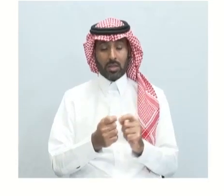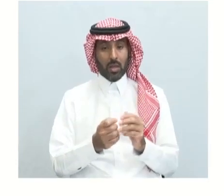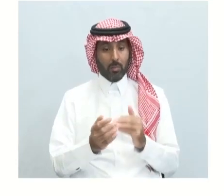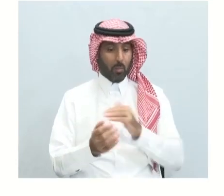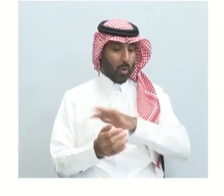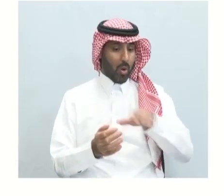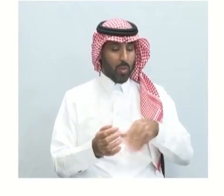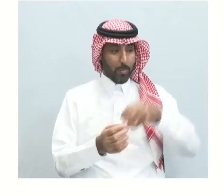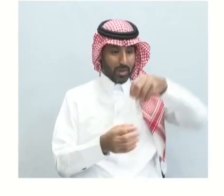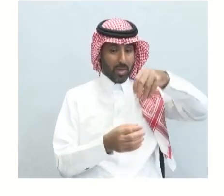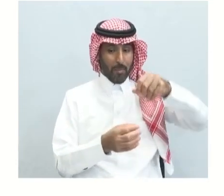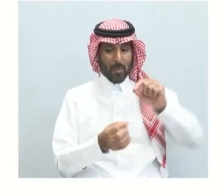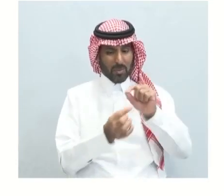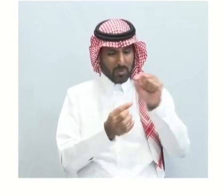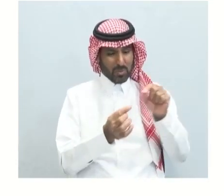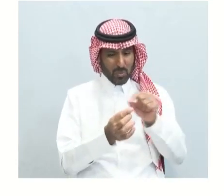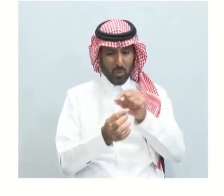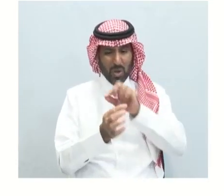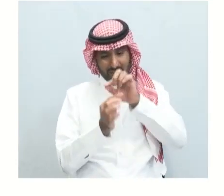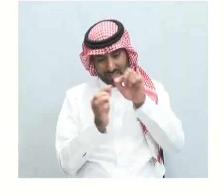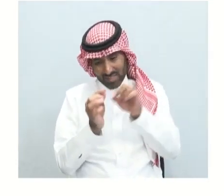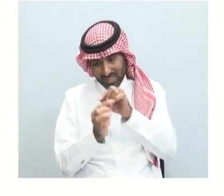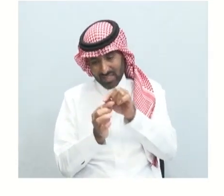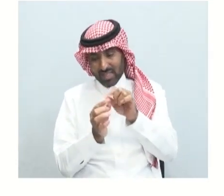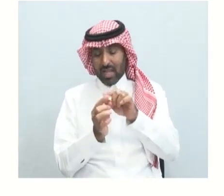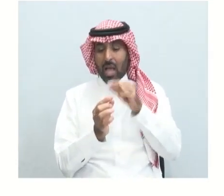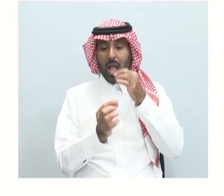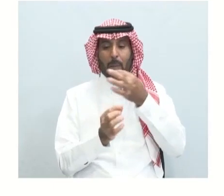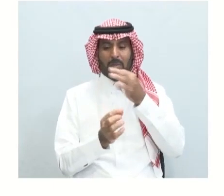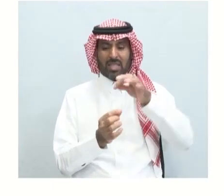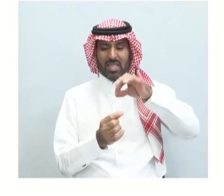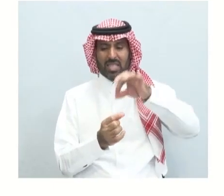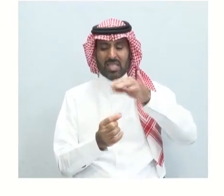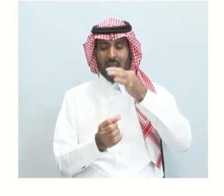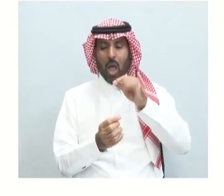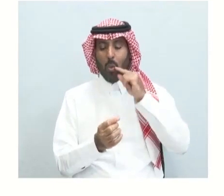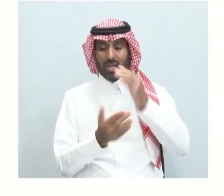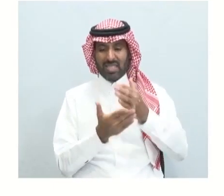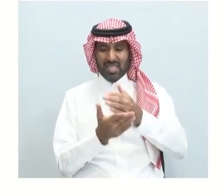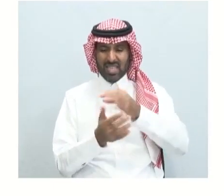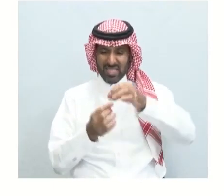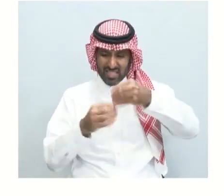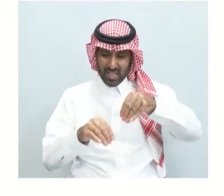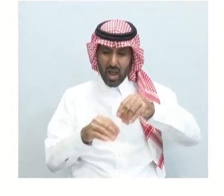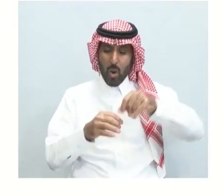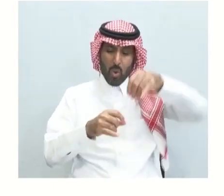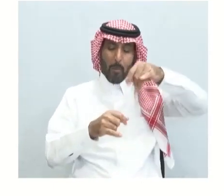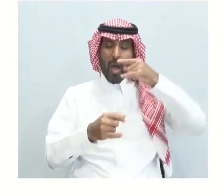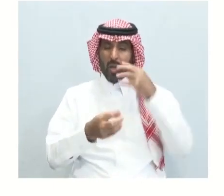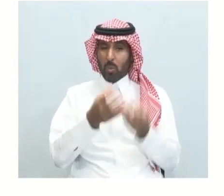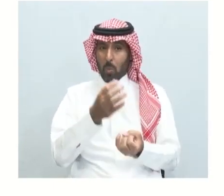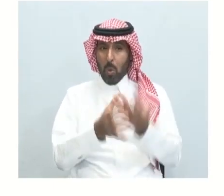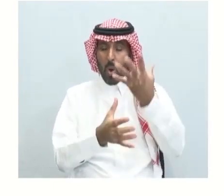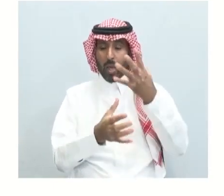معظم الرمال من حبيبات كوارتز او ملح او جير او كساره اصداف او رماد بركاني